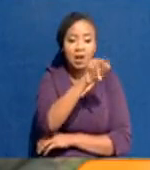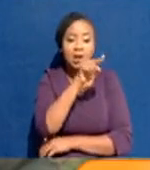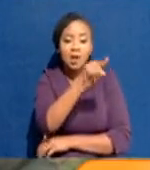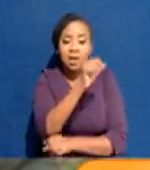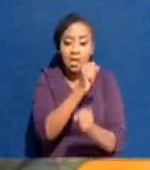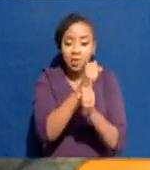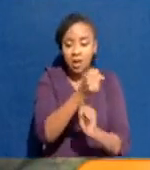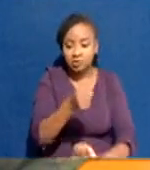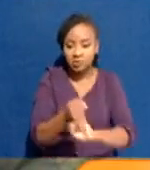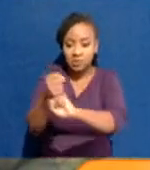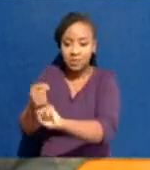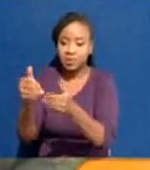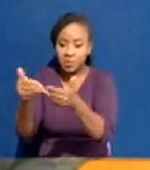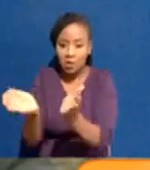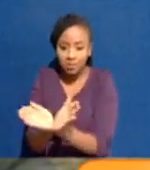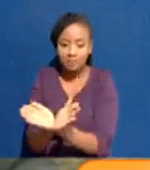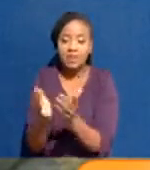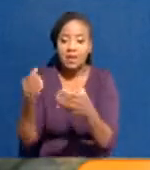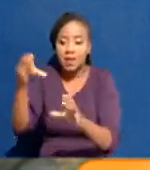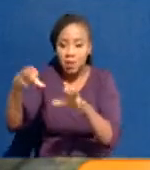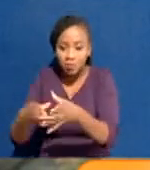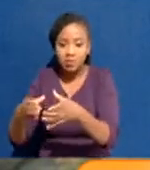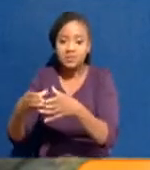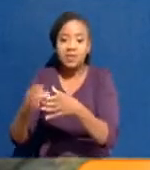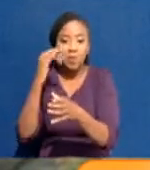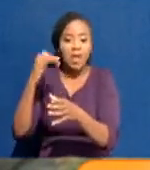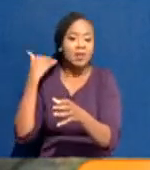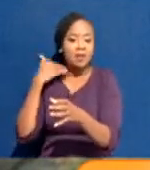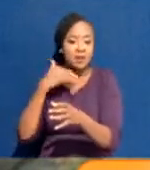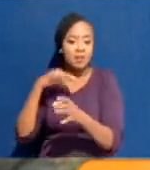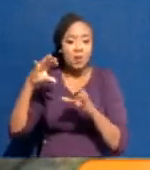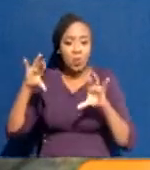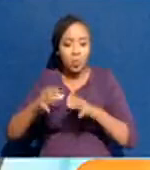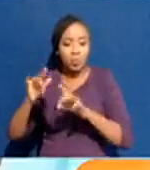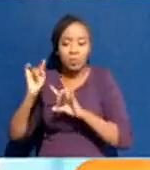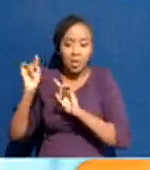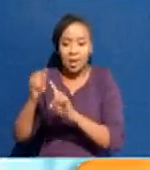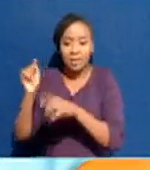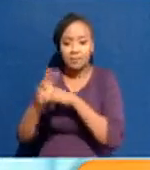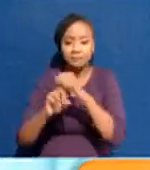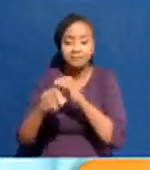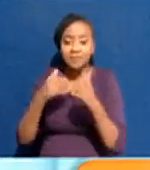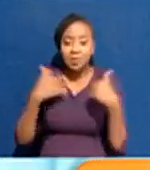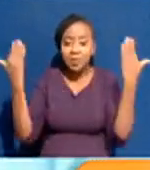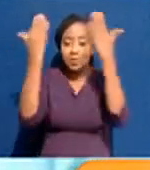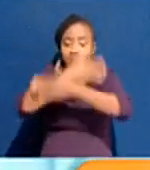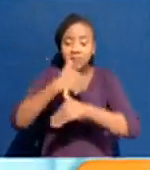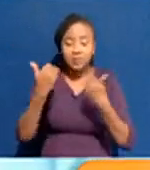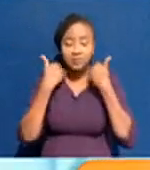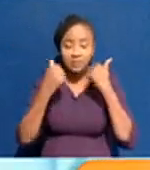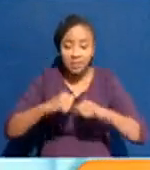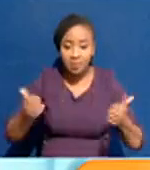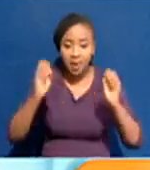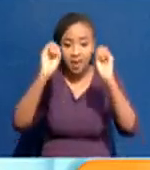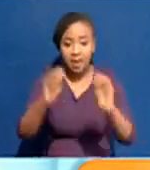kusaidia wananchi ama jamii katika hii uvamizi ambao umekuwa ukifanyika kila mara. Usiku hatulali. Watu